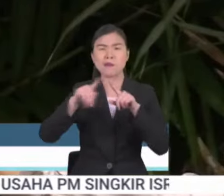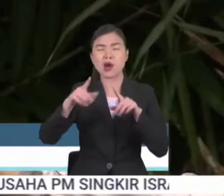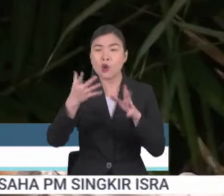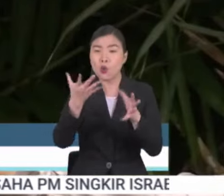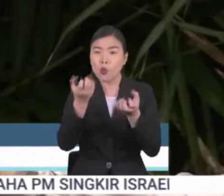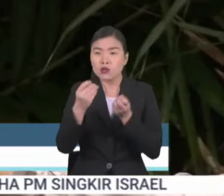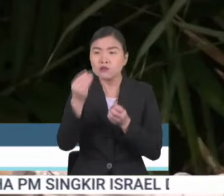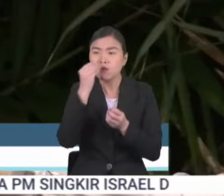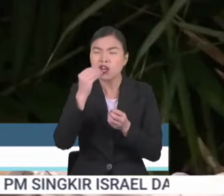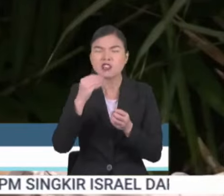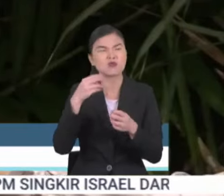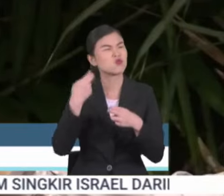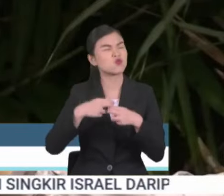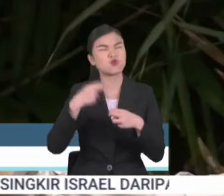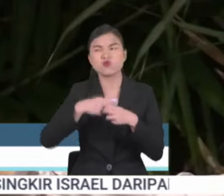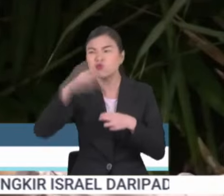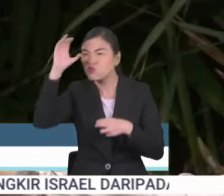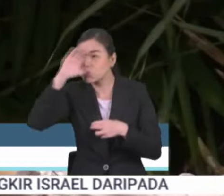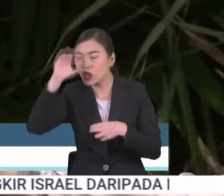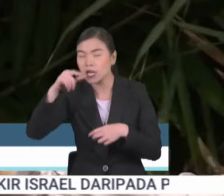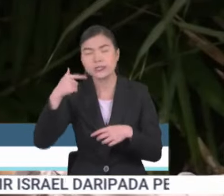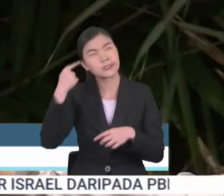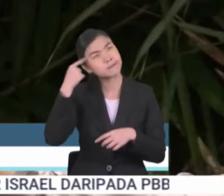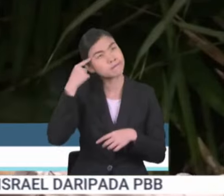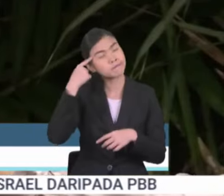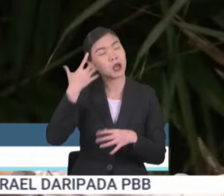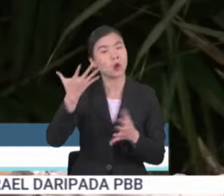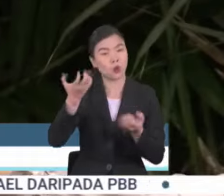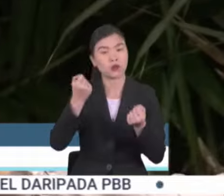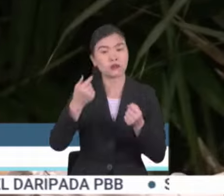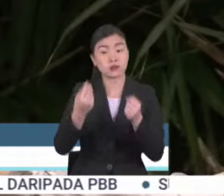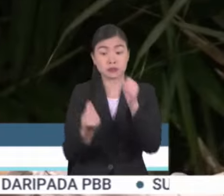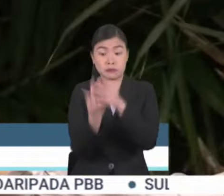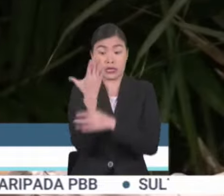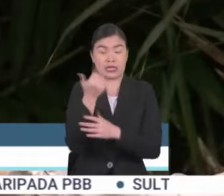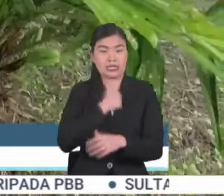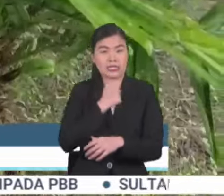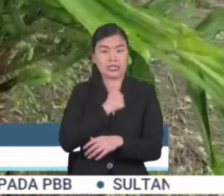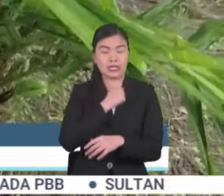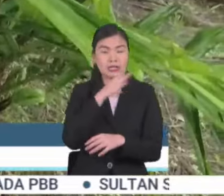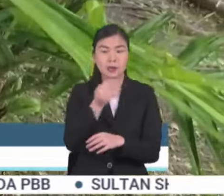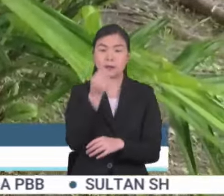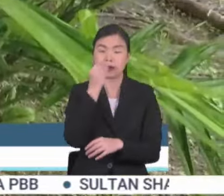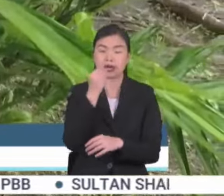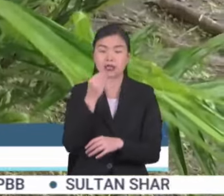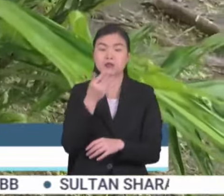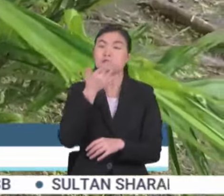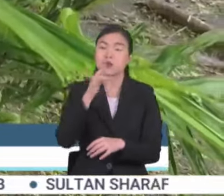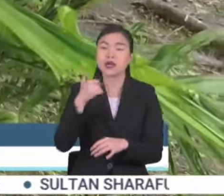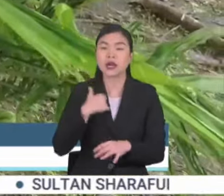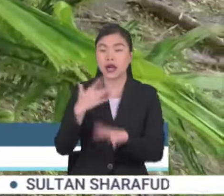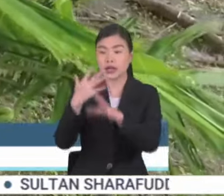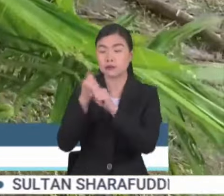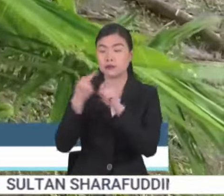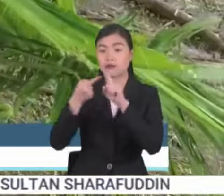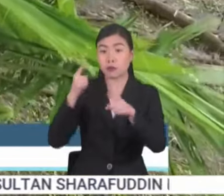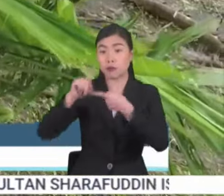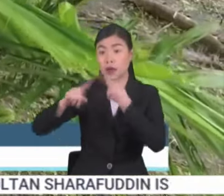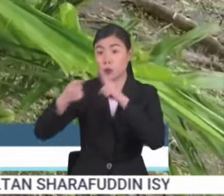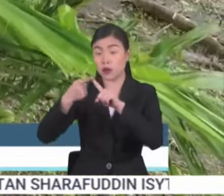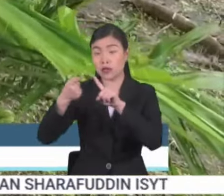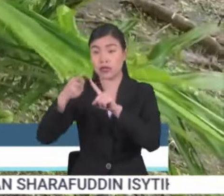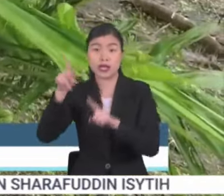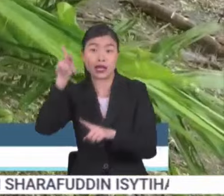rasa saya kena tanam sendiri untuk saya makan sendiri. Dan kebetulan saya dapat daripada benih daripada kawan saya daripada Kelantan.